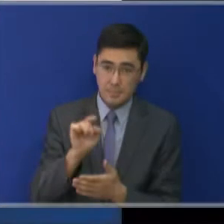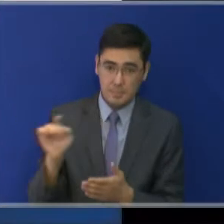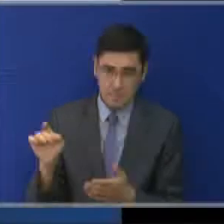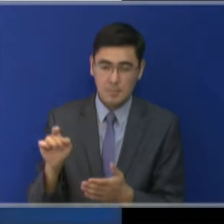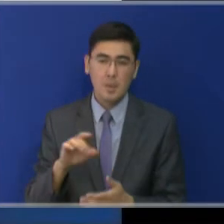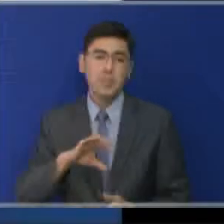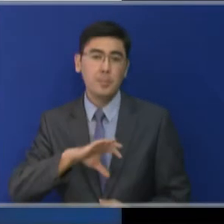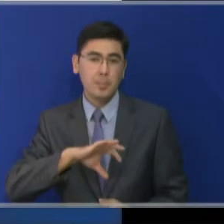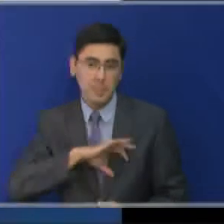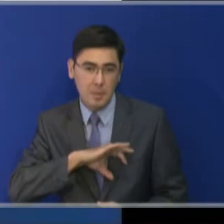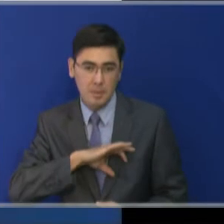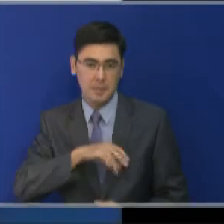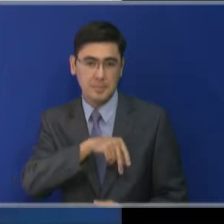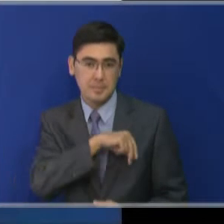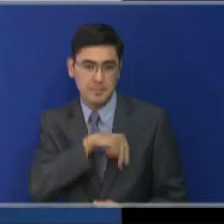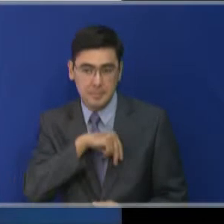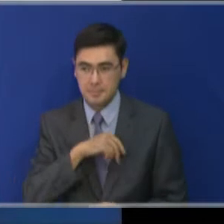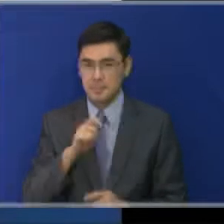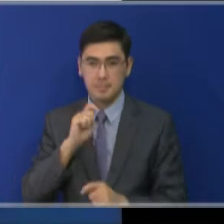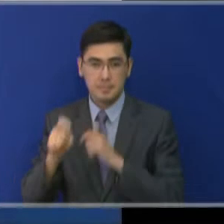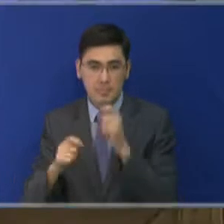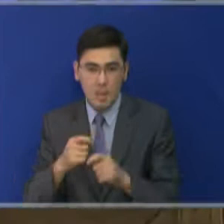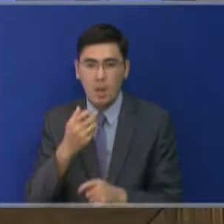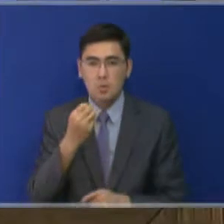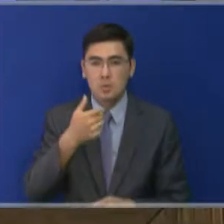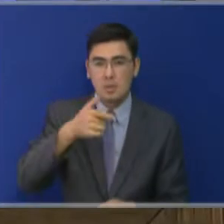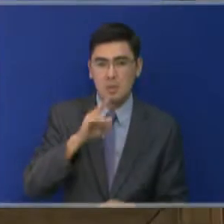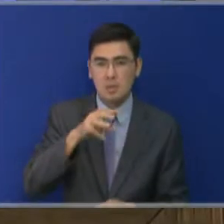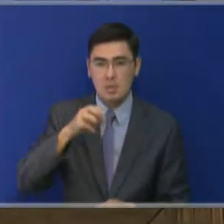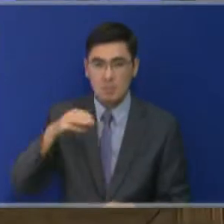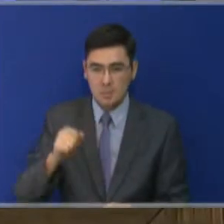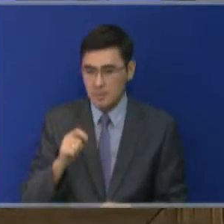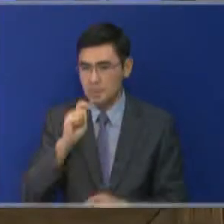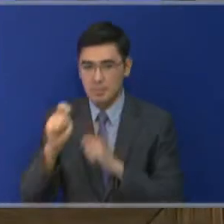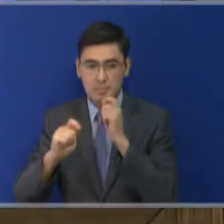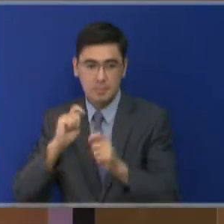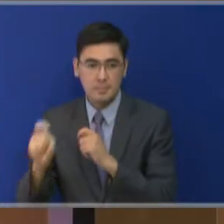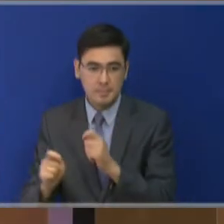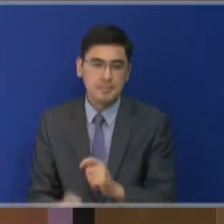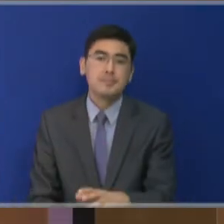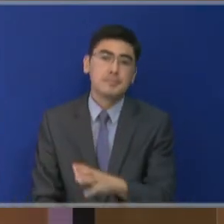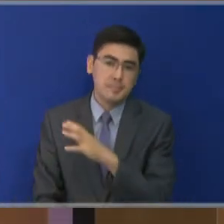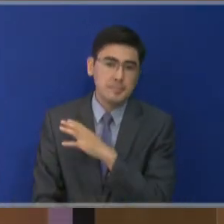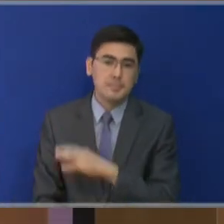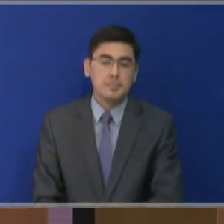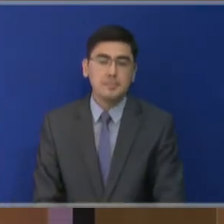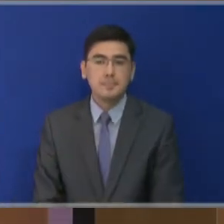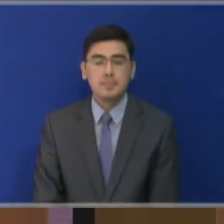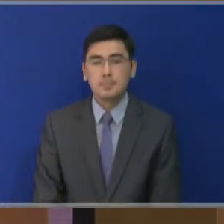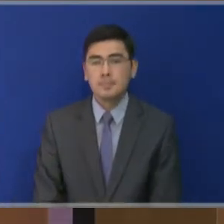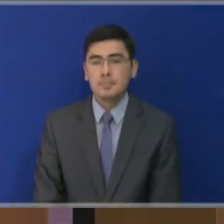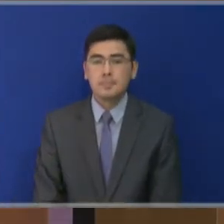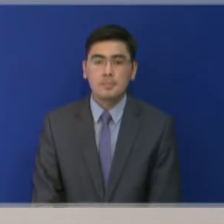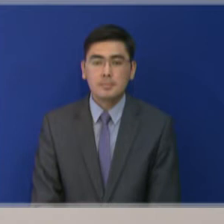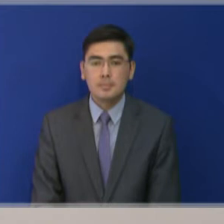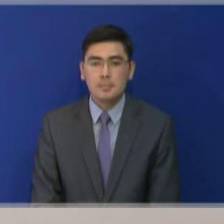арнайы медальдармен және қала әкімінің грамоталарымен алғыс хаттарымен марапатталды. Бердібек Қарымбай, Аслан Ертісбаев, Семей телеарнасы.